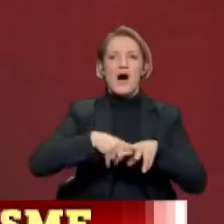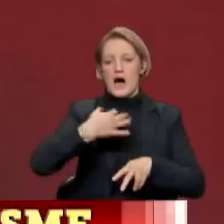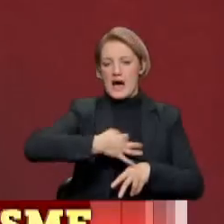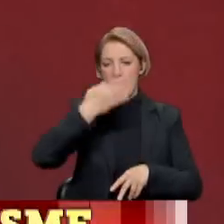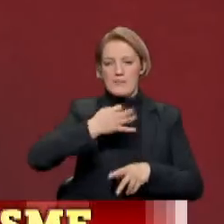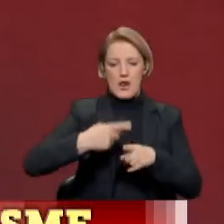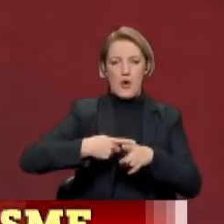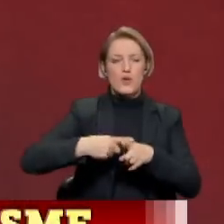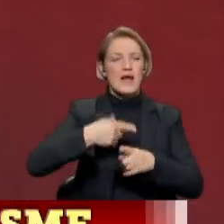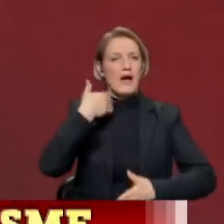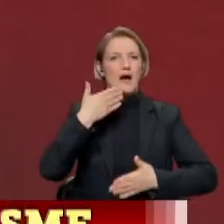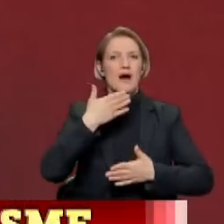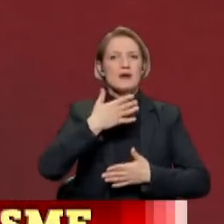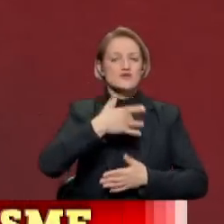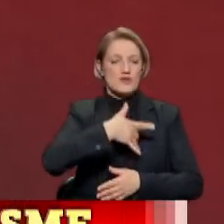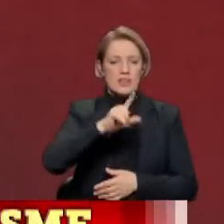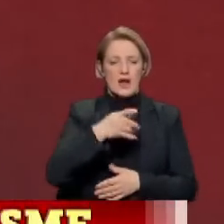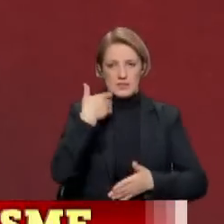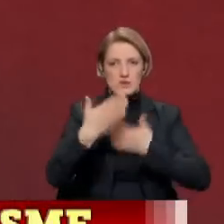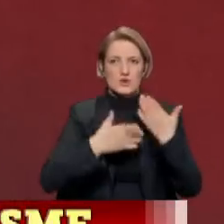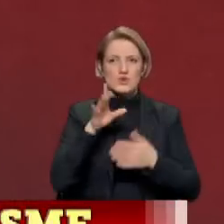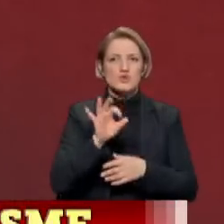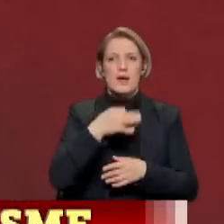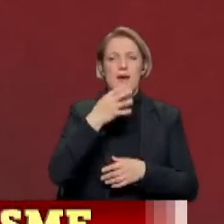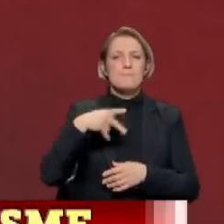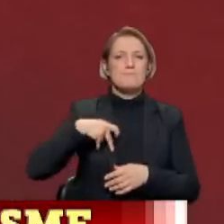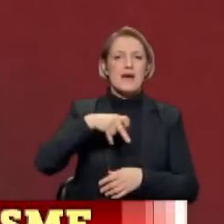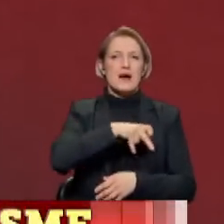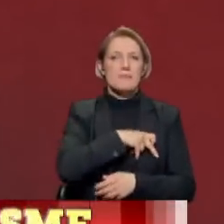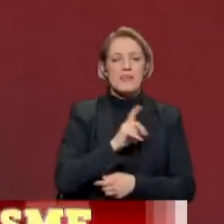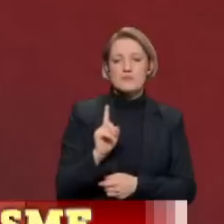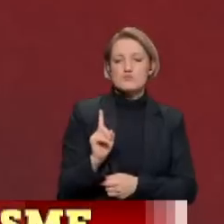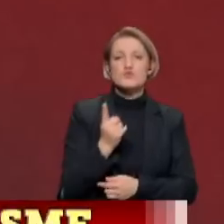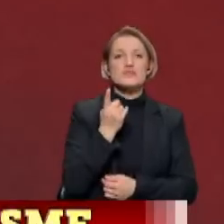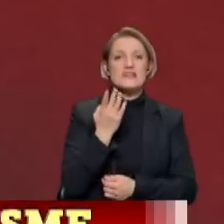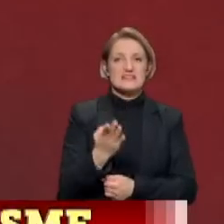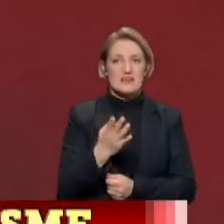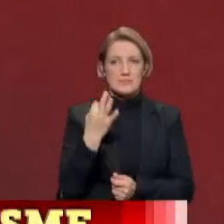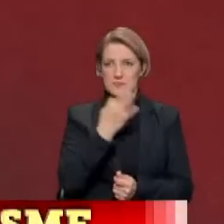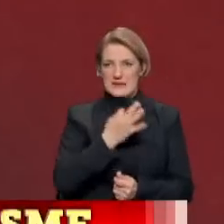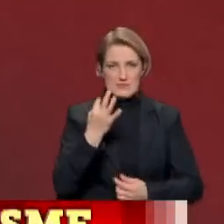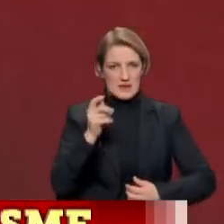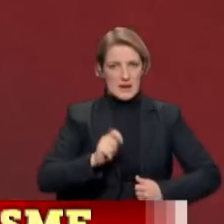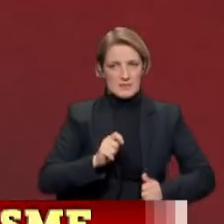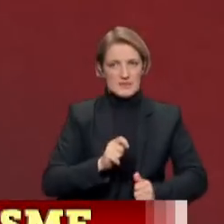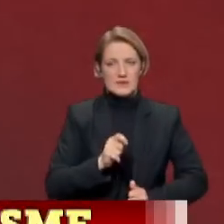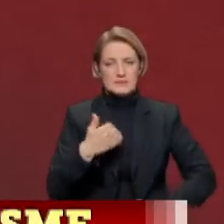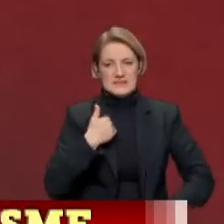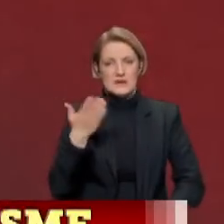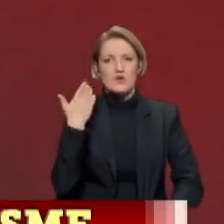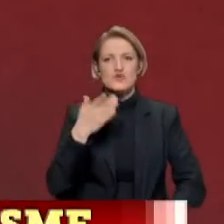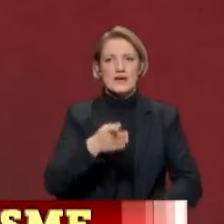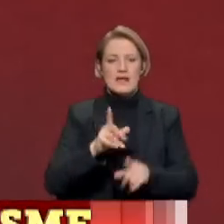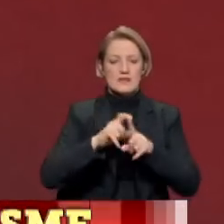yayında anlatıyor ve yine şöyle haberleştiriliyor. Peygamber mucizesiyle bir benzetme yaptı. İşte. Bizden önce